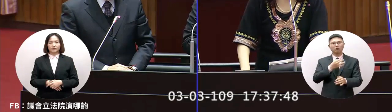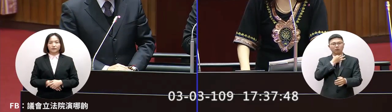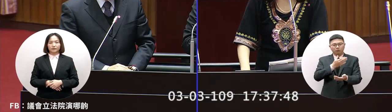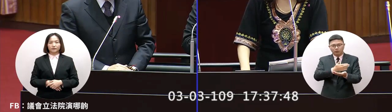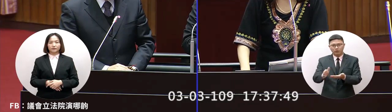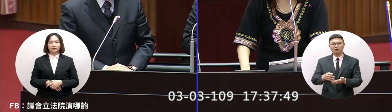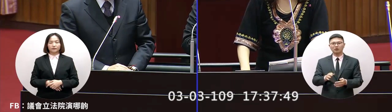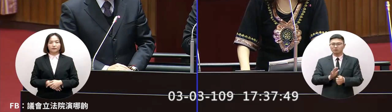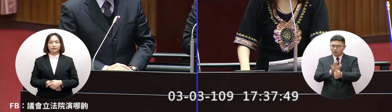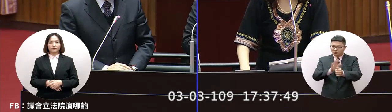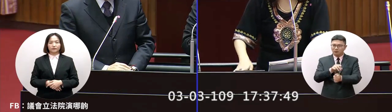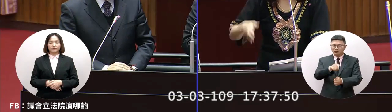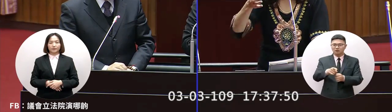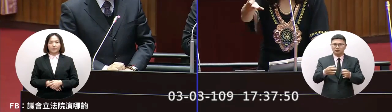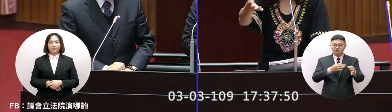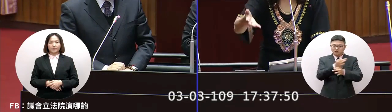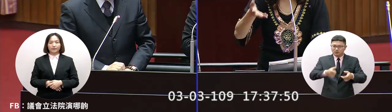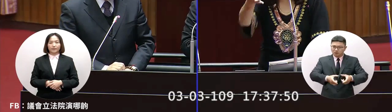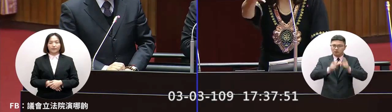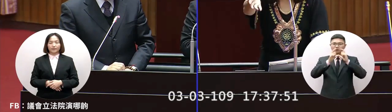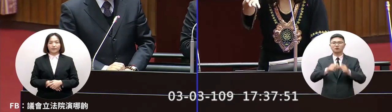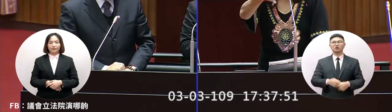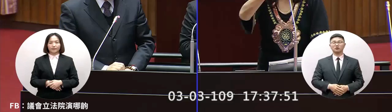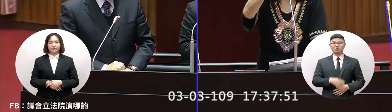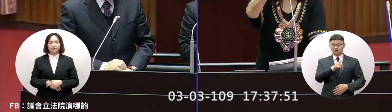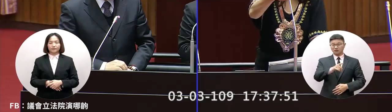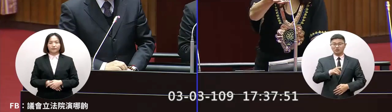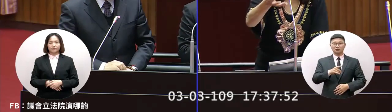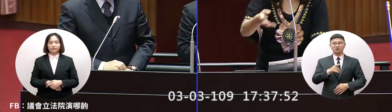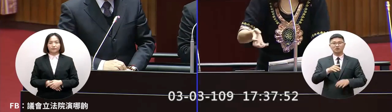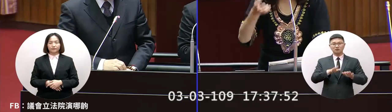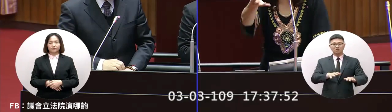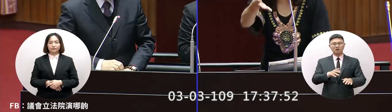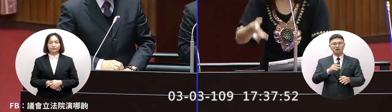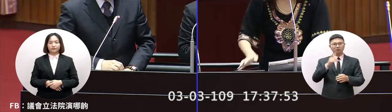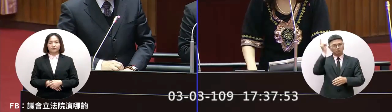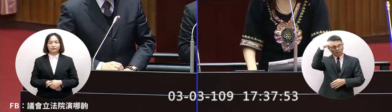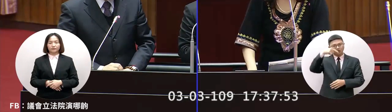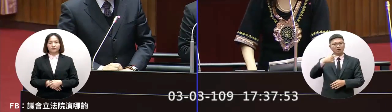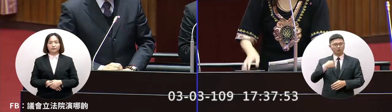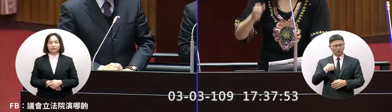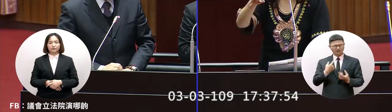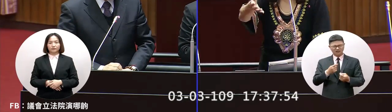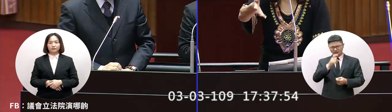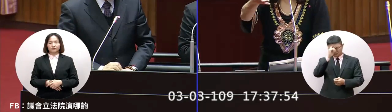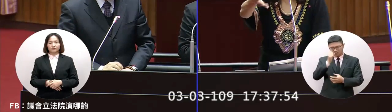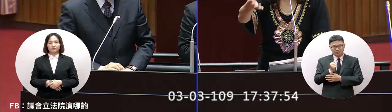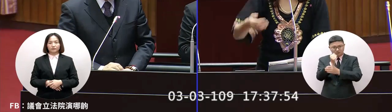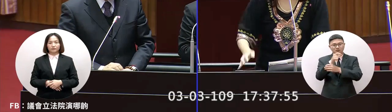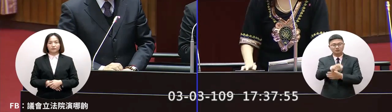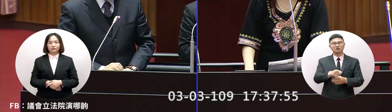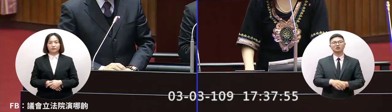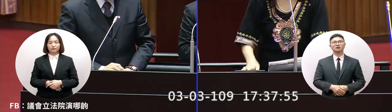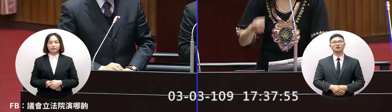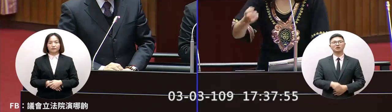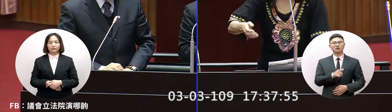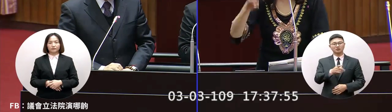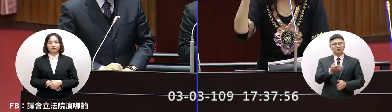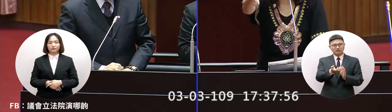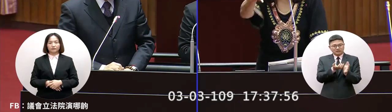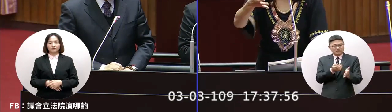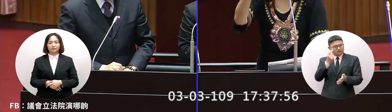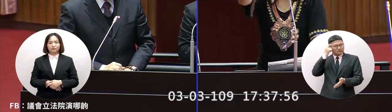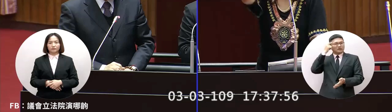振兴经济呢，你知道意思不？你们要减税，我们还你们这么保守，我们都在积极呢。你们还没有说要纾困条例的时候，